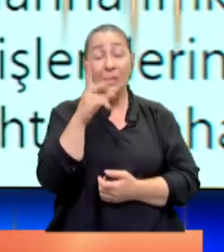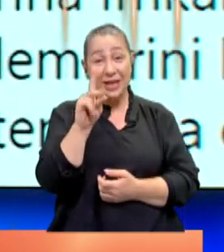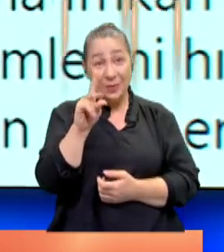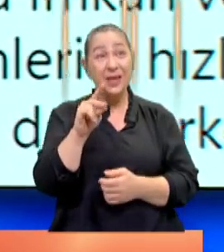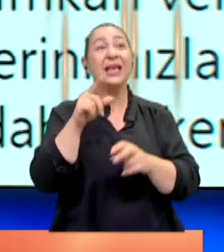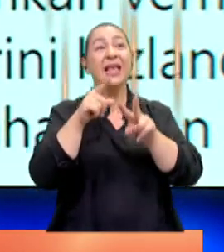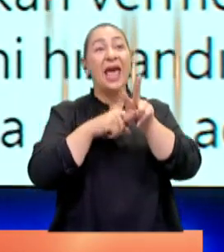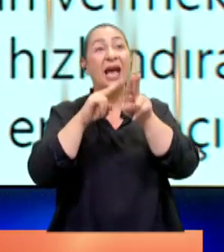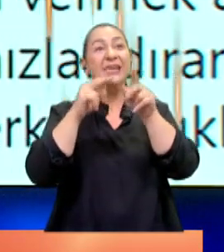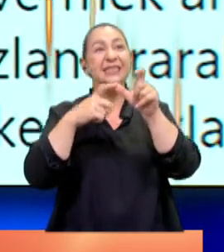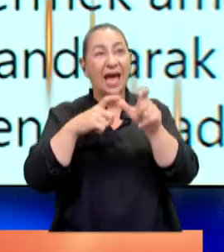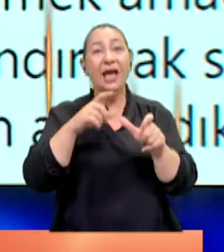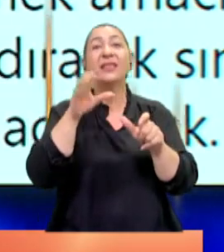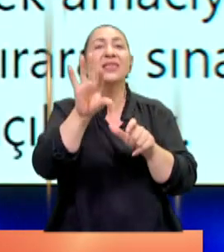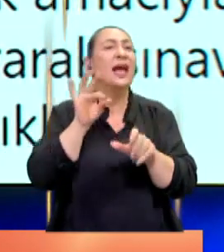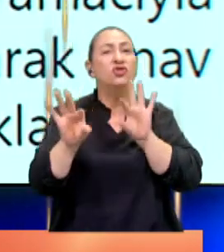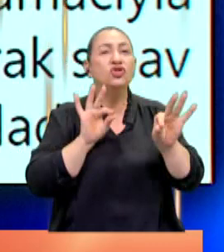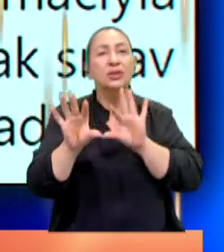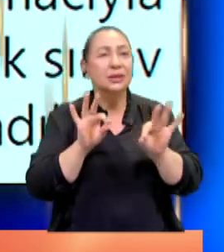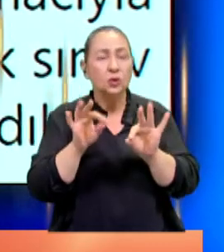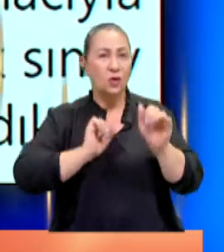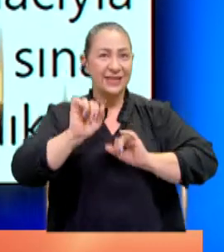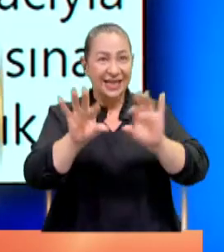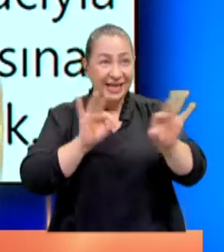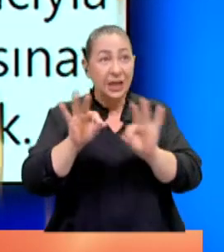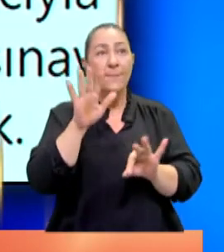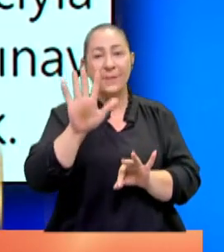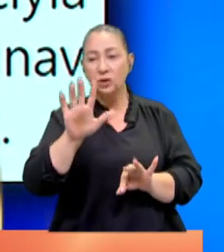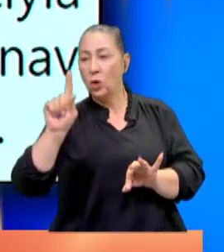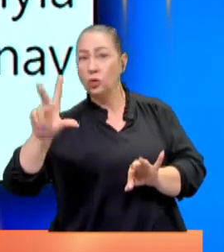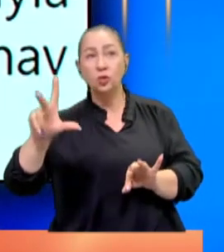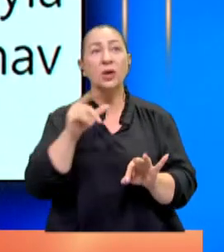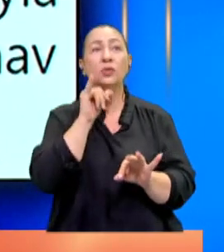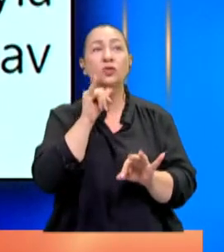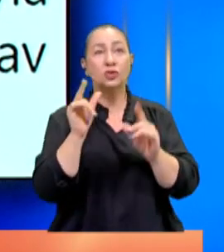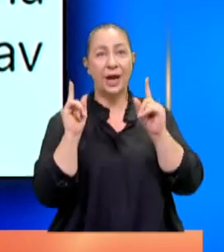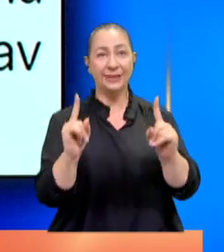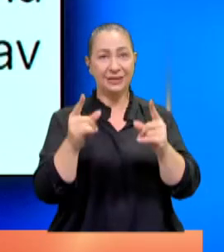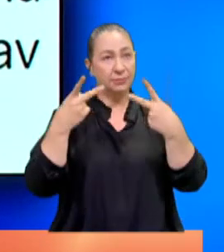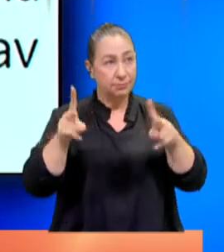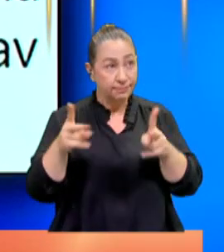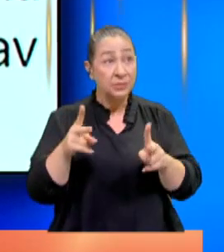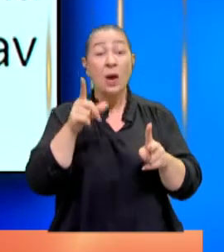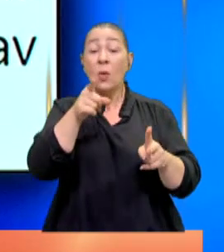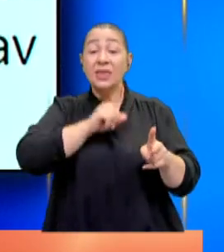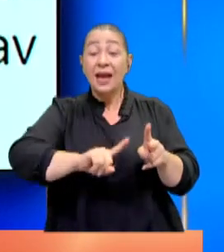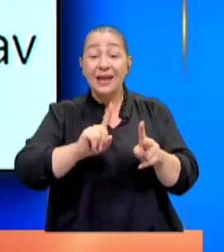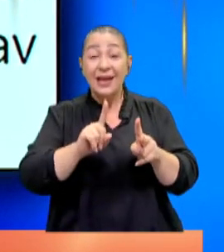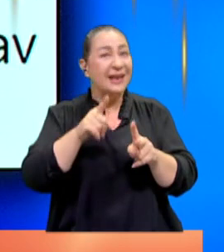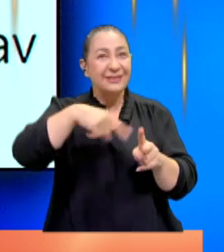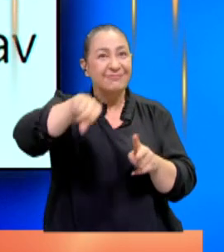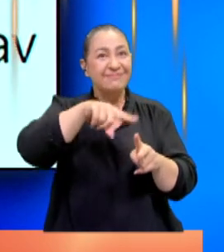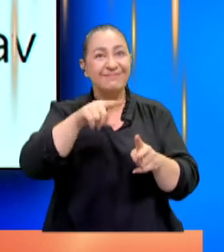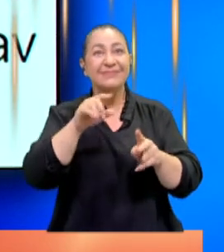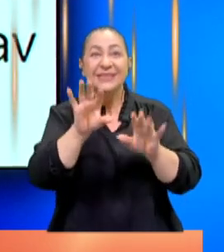YKS tercihleri 5-13 Ağustos tarihleri arasında alınacaktır. Adaylarımızın tercihler başlamadan önce daha sağlıklı